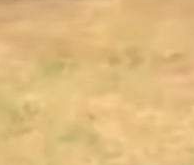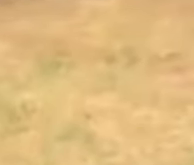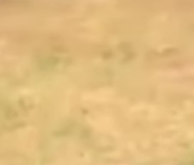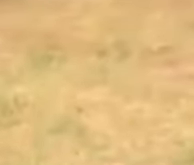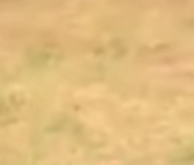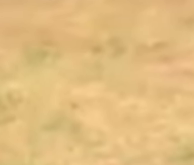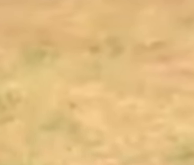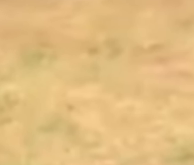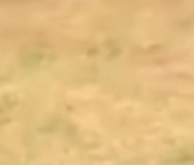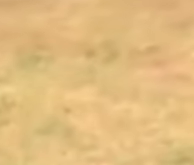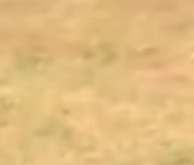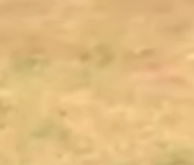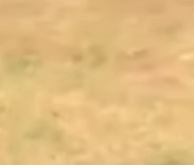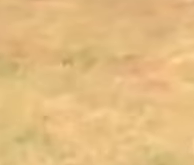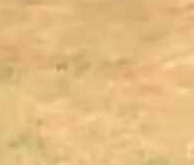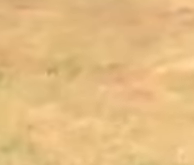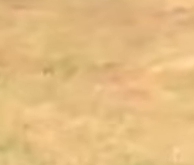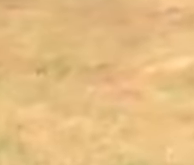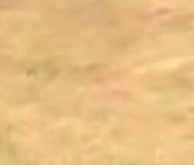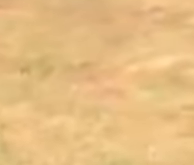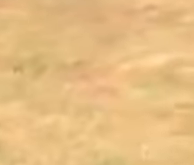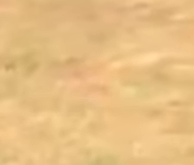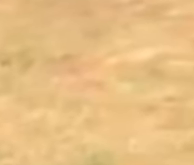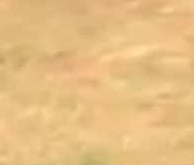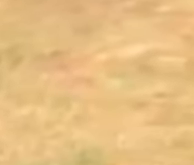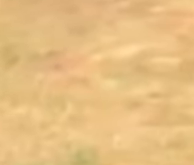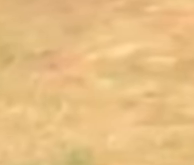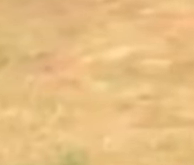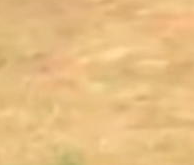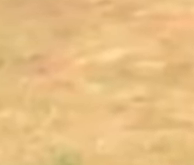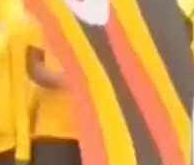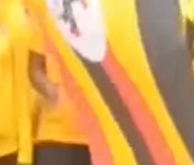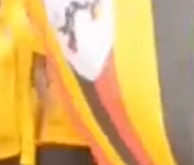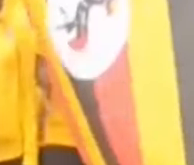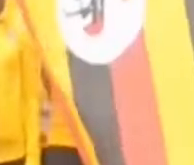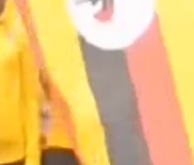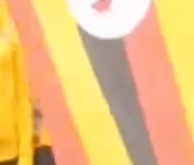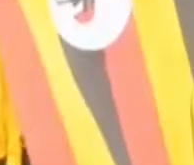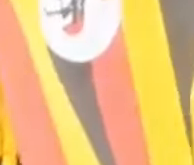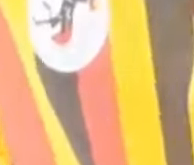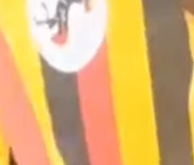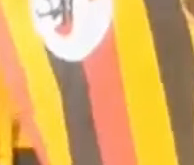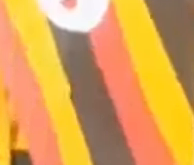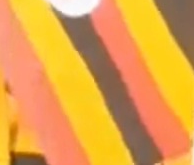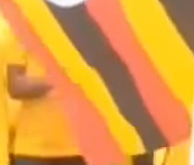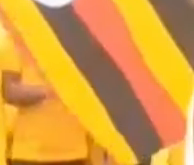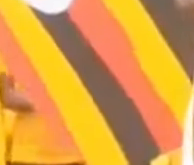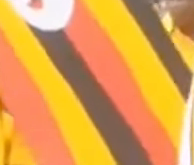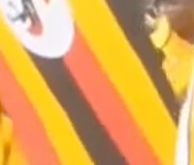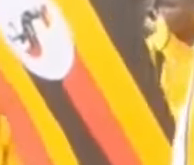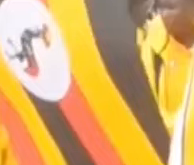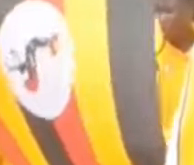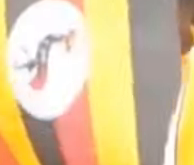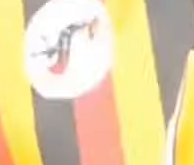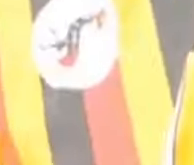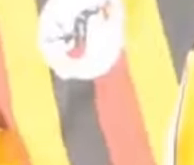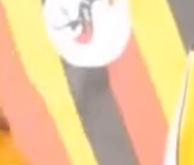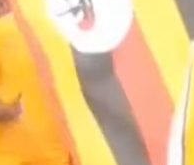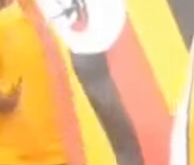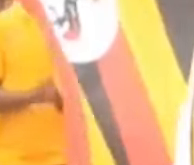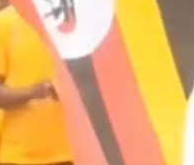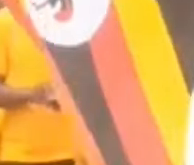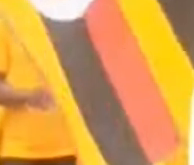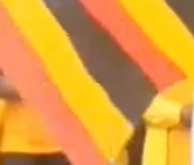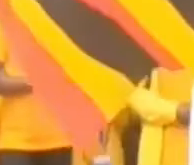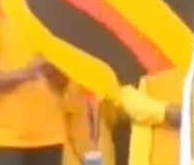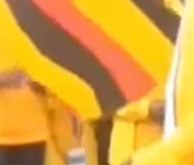Nkape ya Tanzania kukolo bide kukwede Renga Musi College ni watiki sababu mizani jino. Mizani jomu wakaguno jamundu gwabine mugumunga abaizi bafuganya mizani kumi